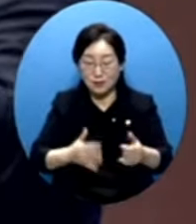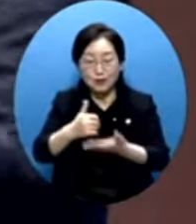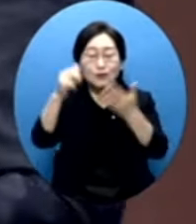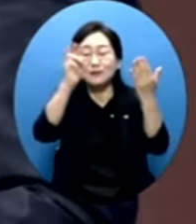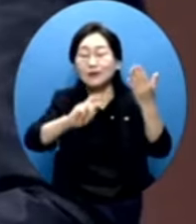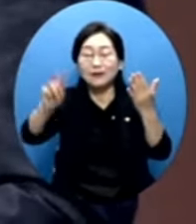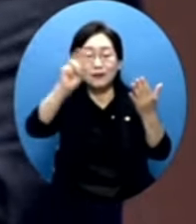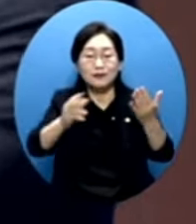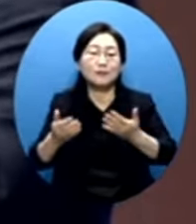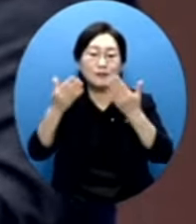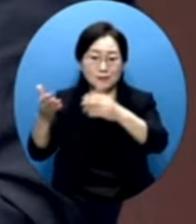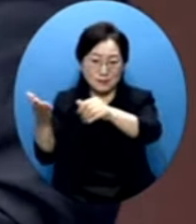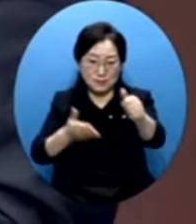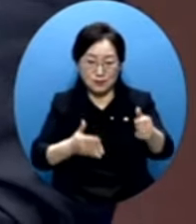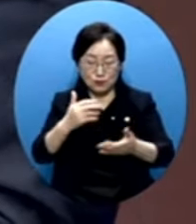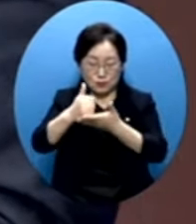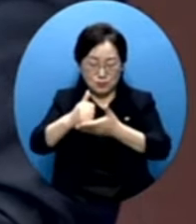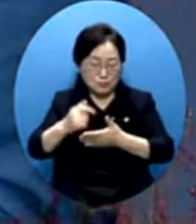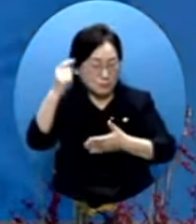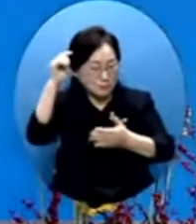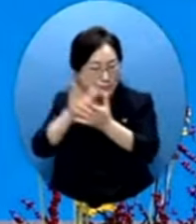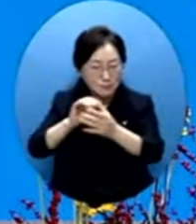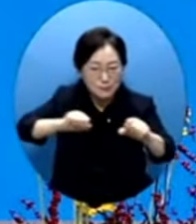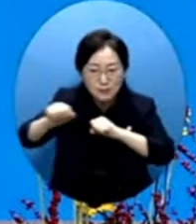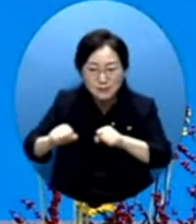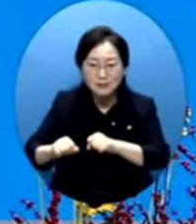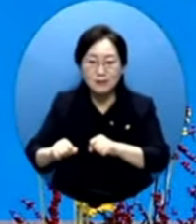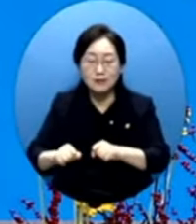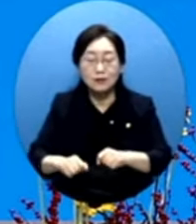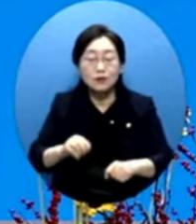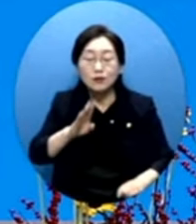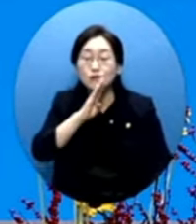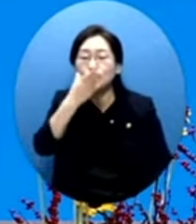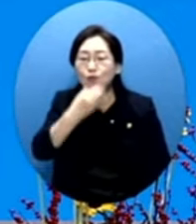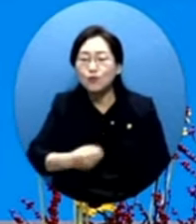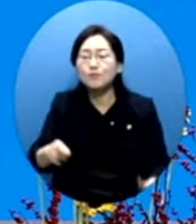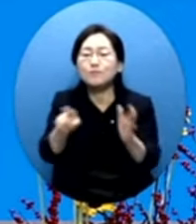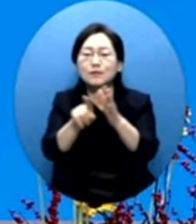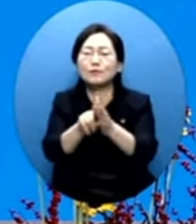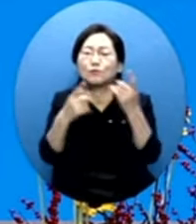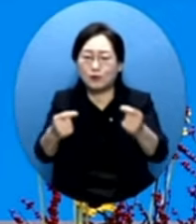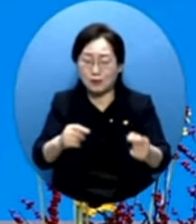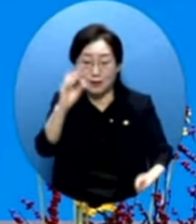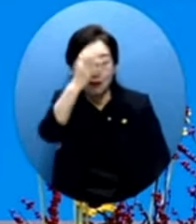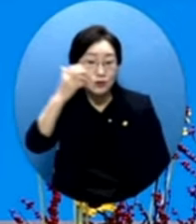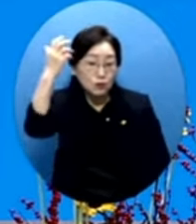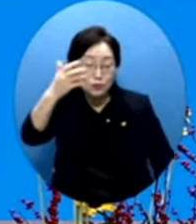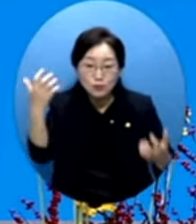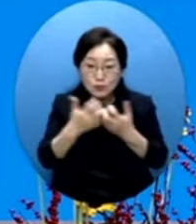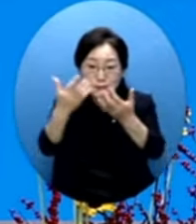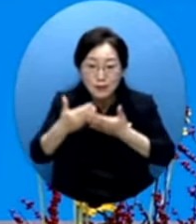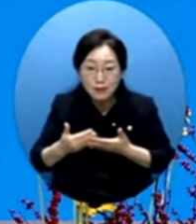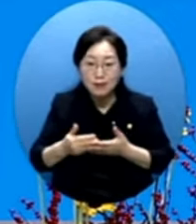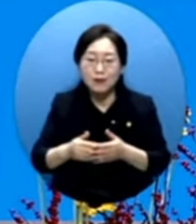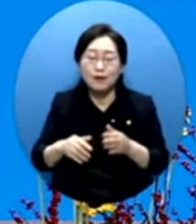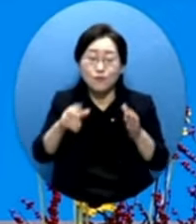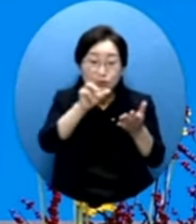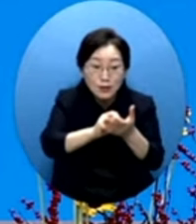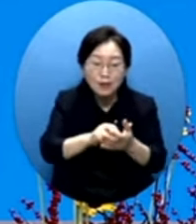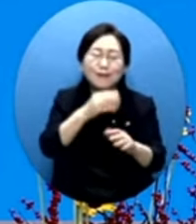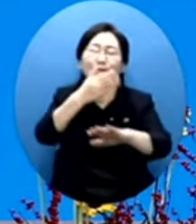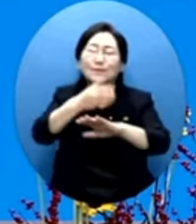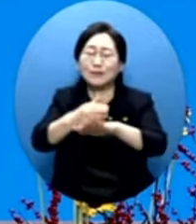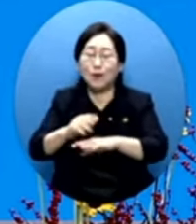찬양해야 됩니다 그러면 주님이 역사하시는 것입니다 이것이 바로 순복음의 신앙입니다 성령 충만한 사람은 문제를 많아도 감사하고 어려움을 당해도